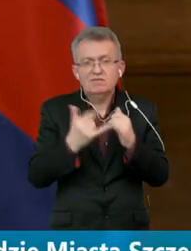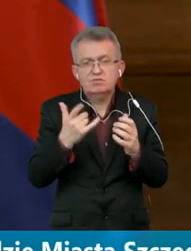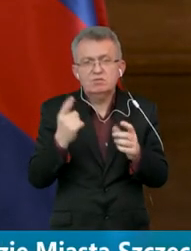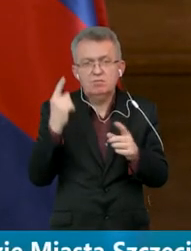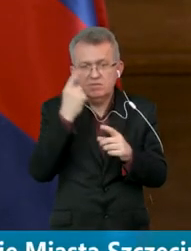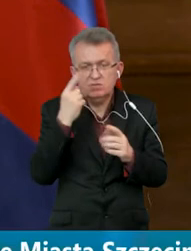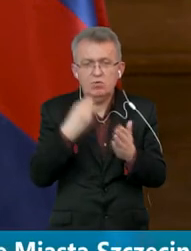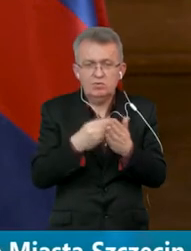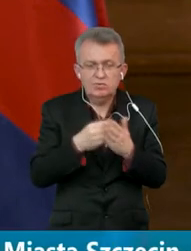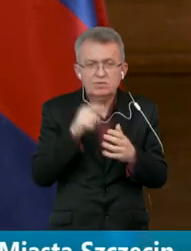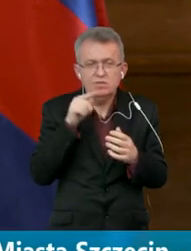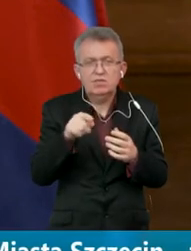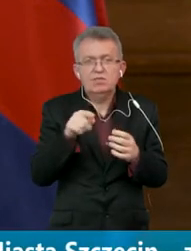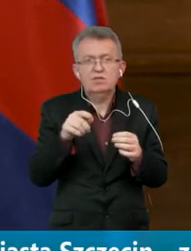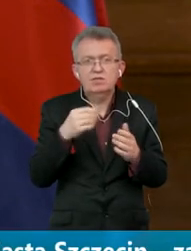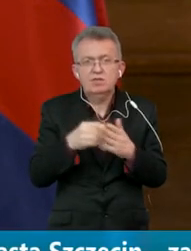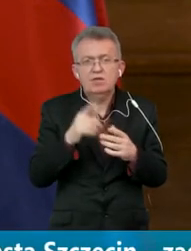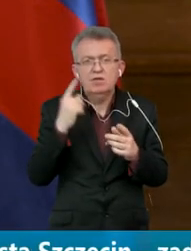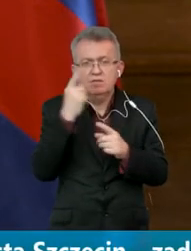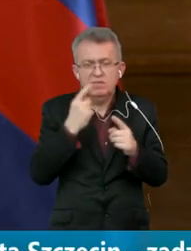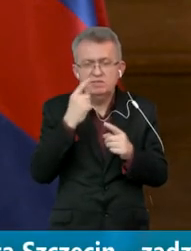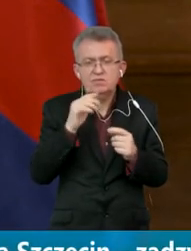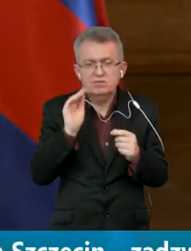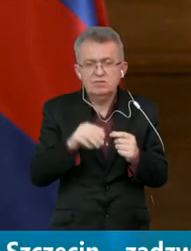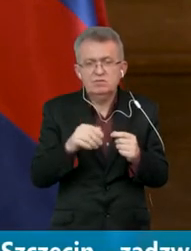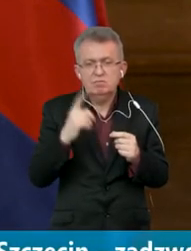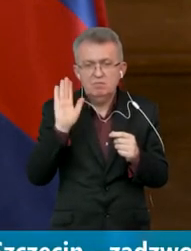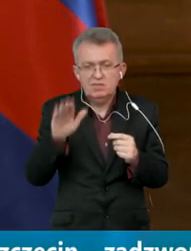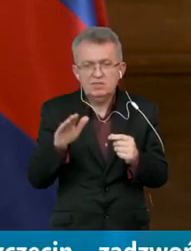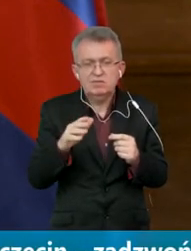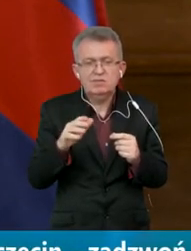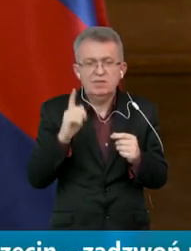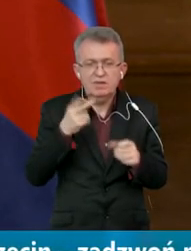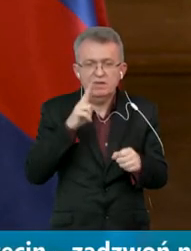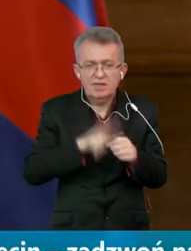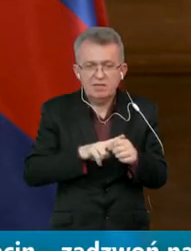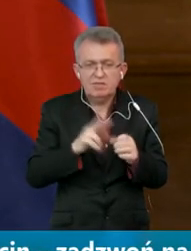ponoszą koszty tej operacji. Mam nadzieję, że mają świadomość, iż ten termin